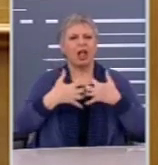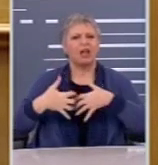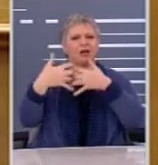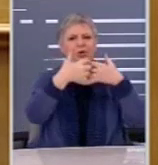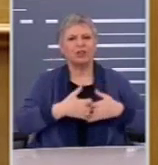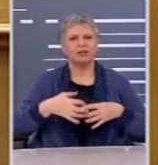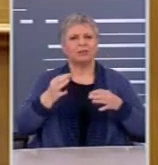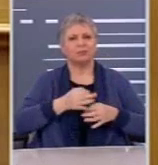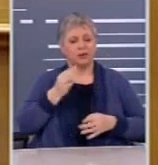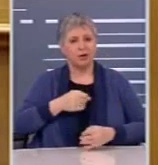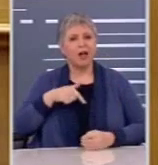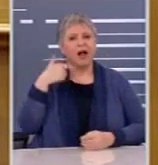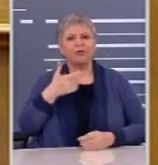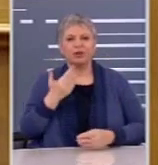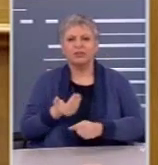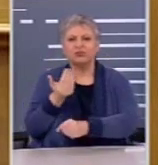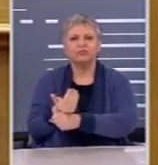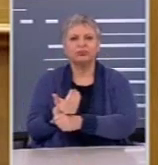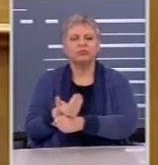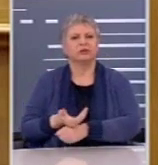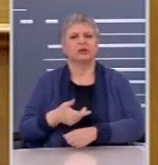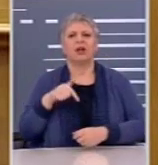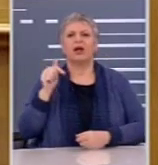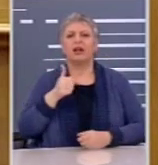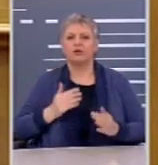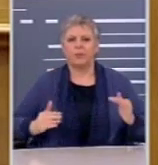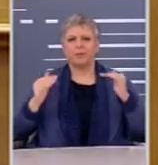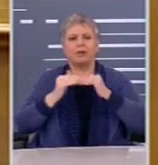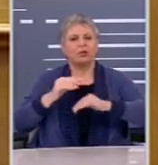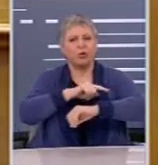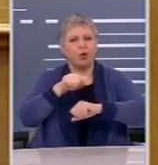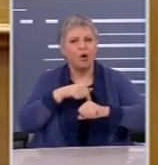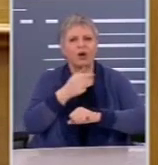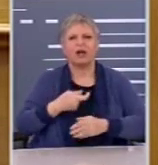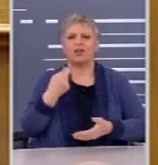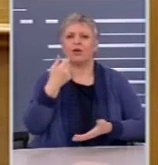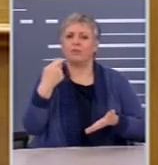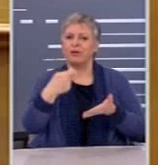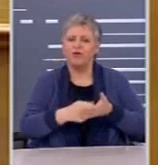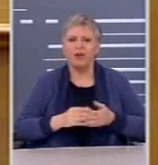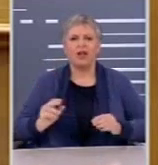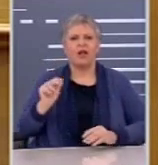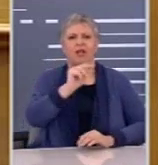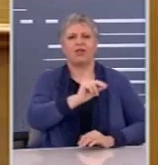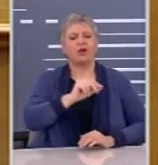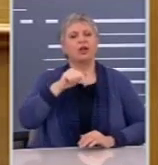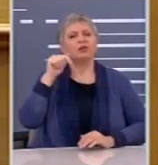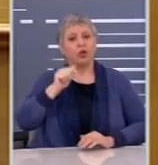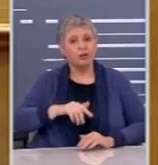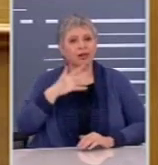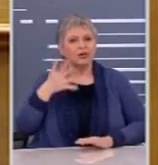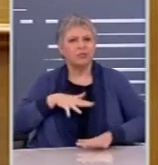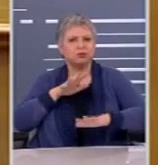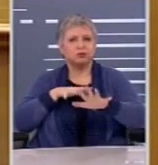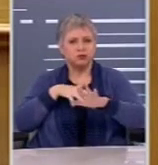με τους άντρες εργάτες, ανθρώπινες συνθήκες δουλειάς και μείωση ωραρίου. Οι διαδηλώσεις αυτές που πνίγηκαν στο αίμα. Είναι η